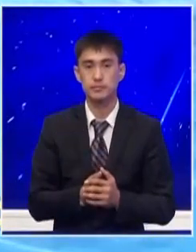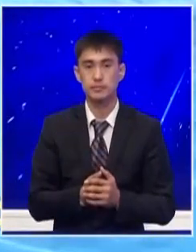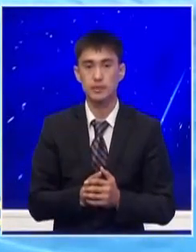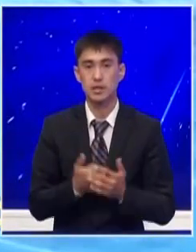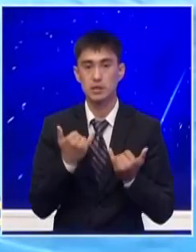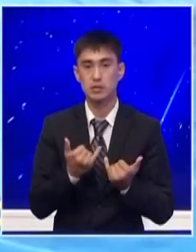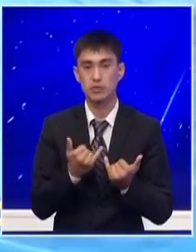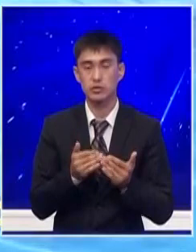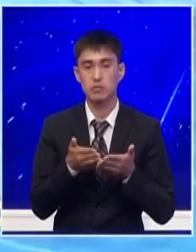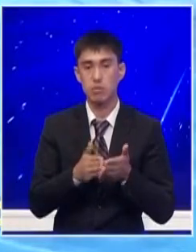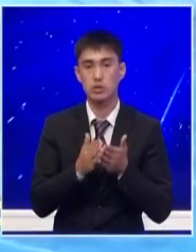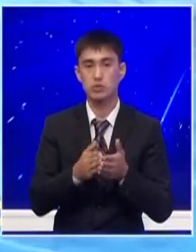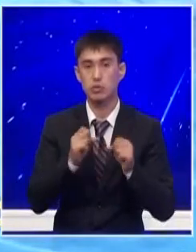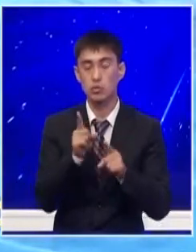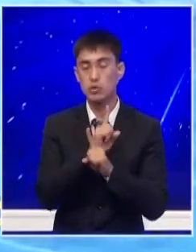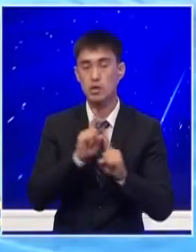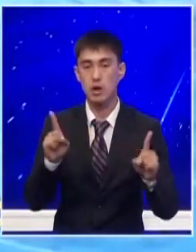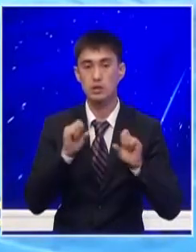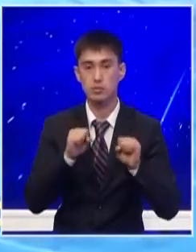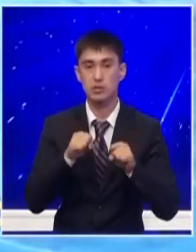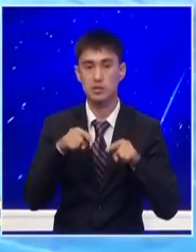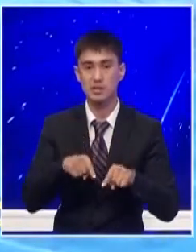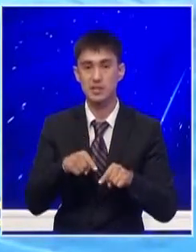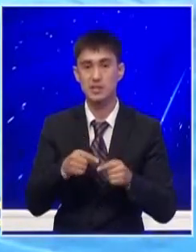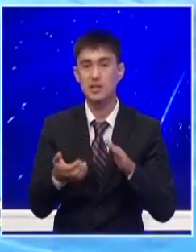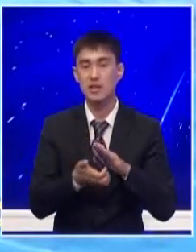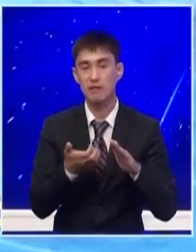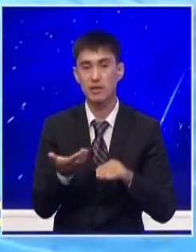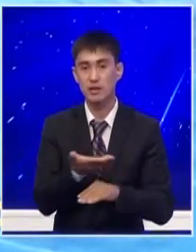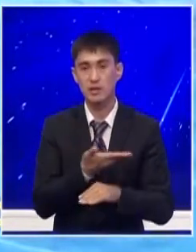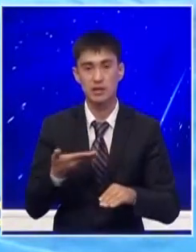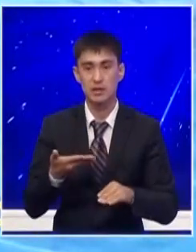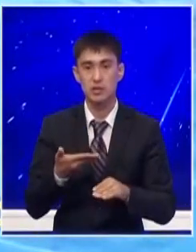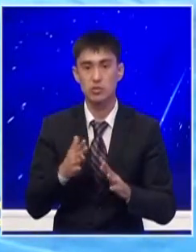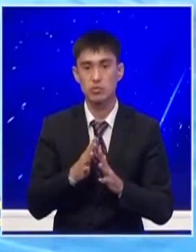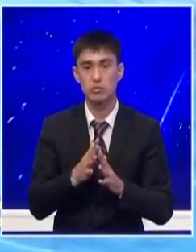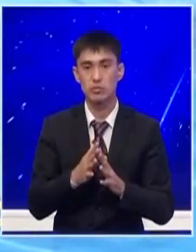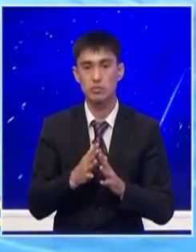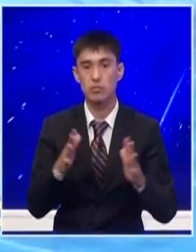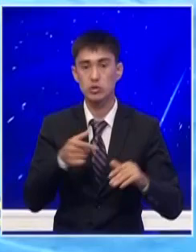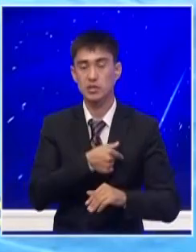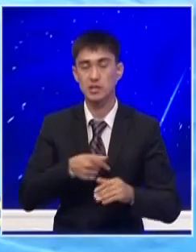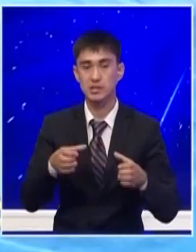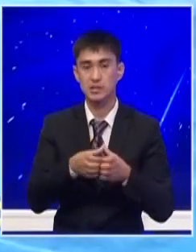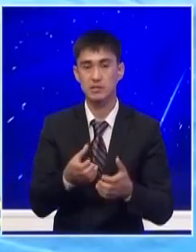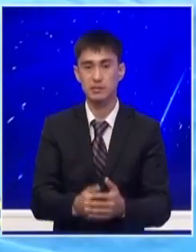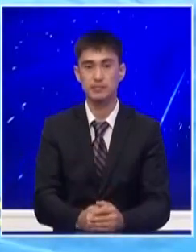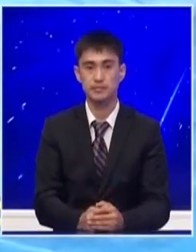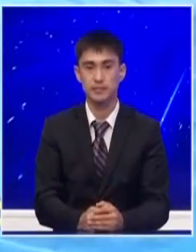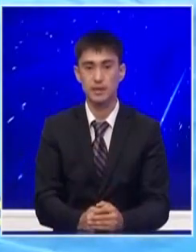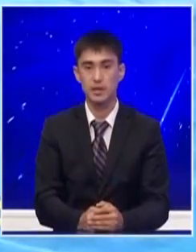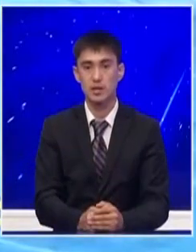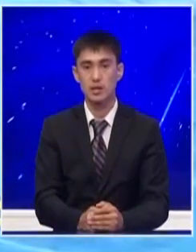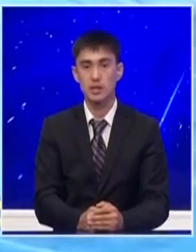сегодняшний день это парусный спорт, очень уникальный спорт. Здесь нужна нехватка наша, больше тренерского состава. И,